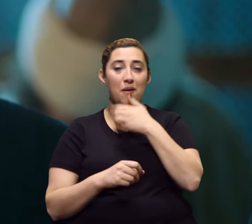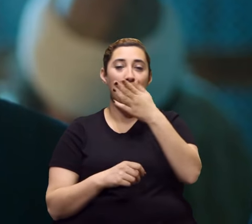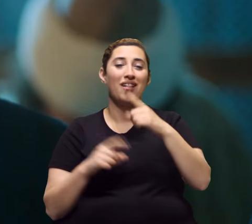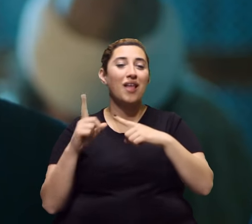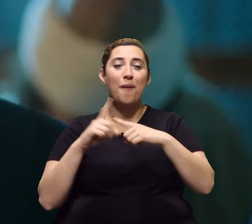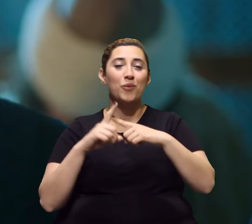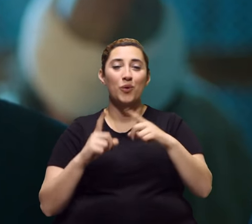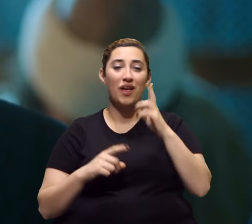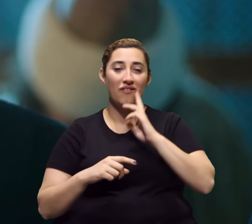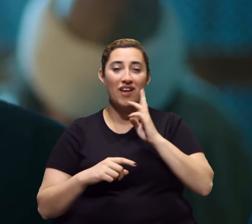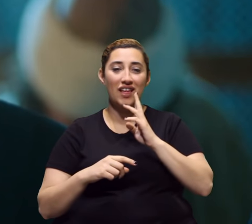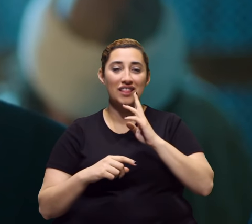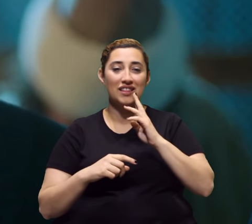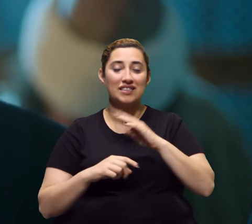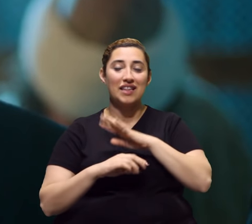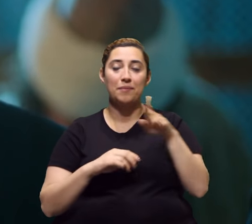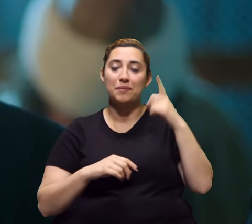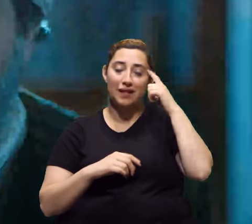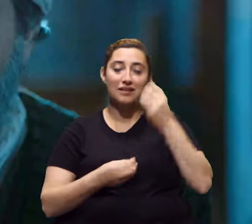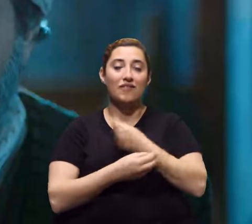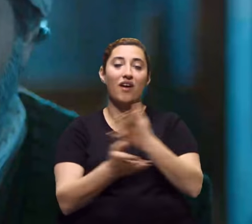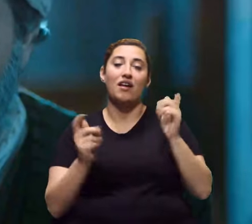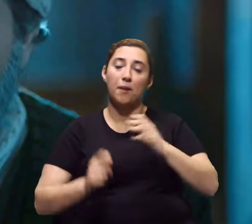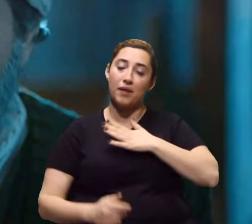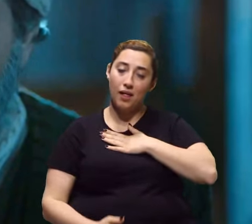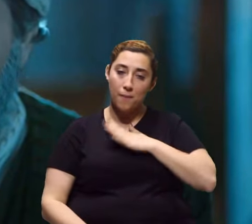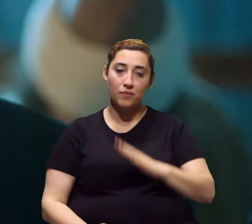manisin, saçtık elhamdülillah.